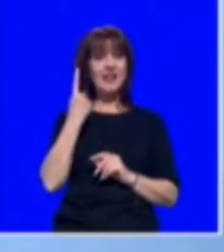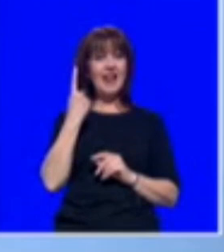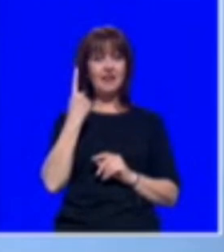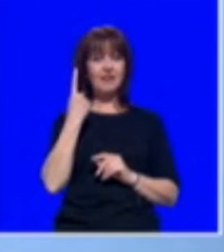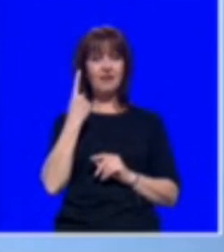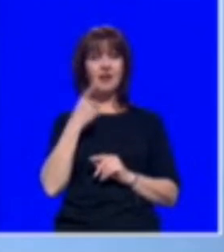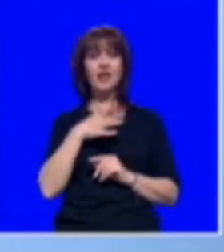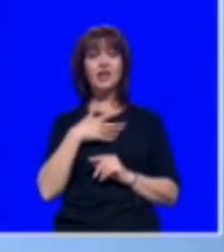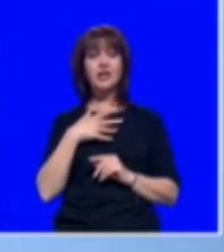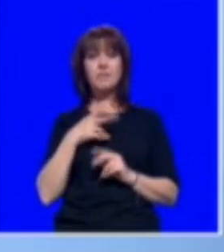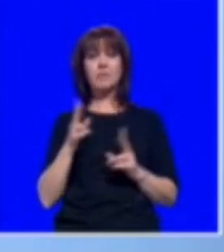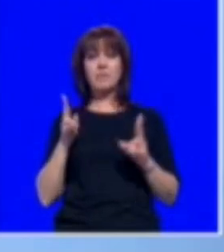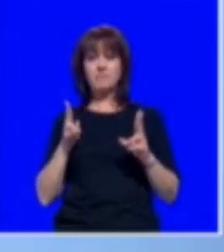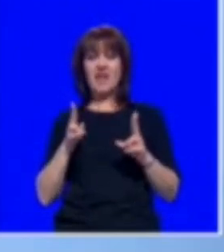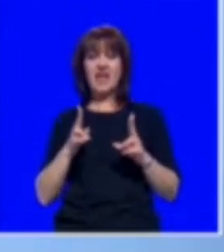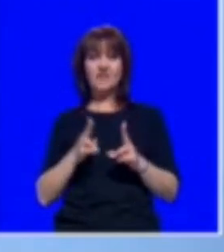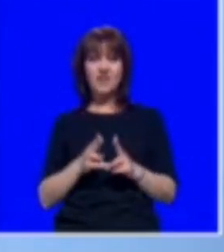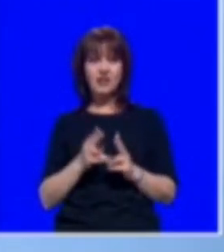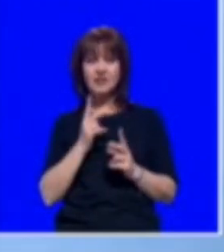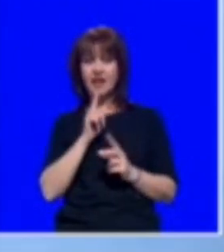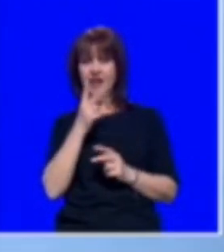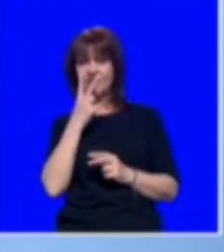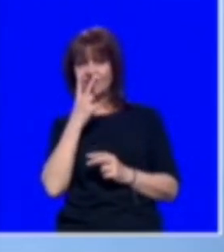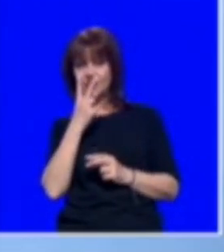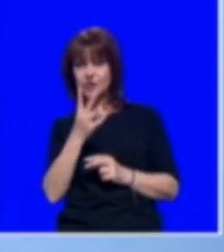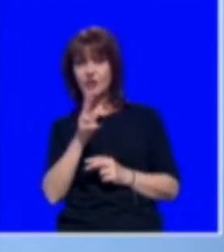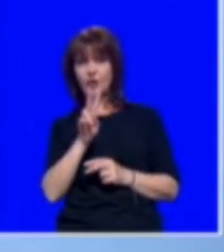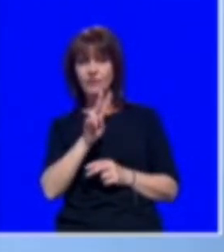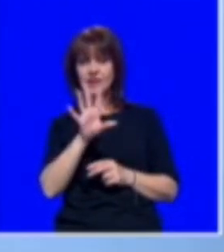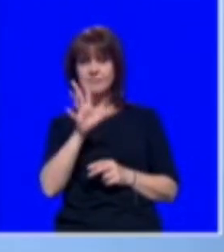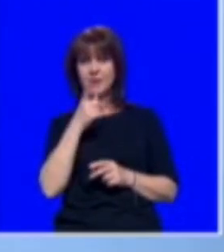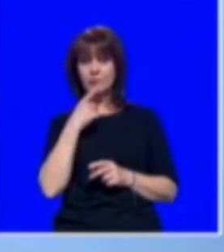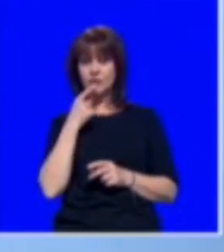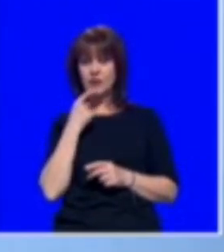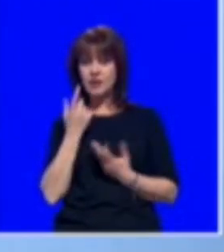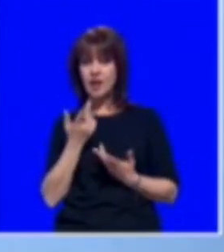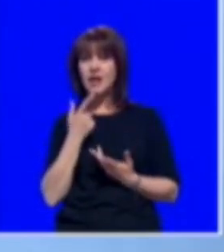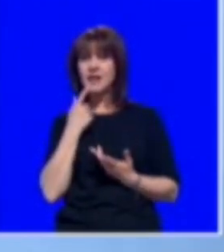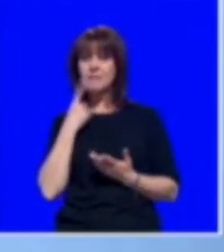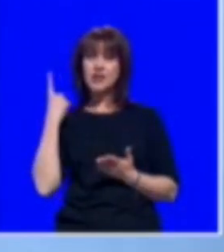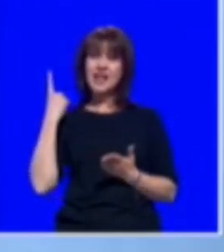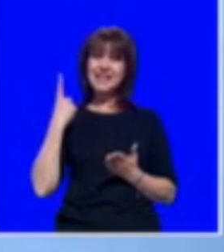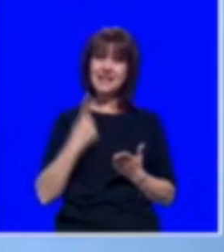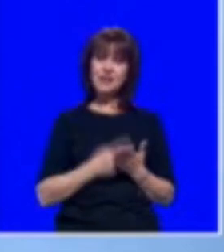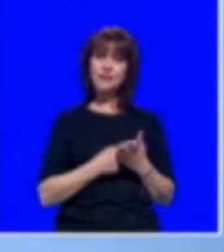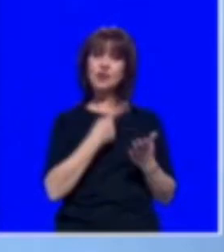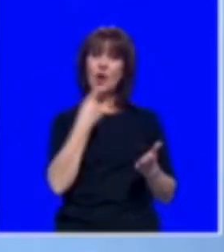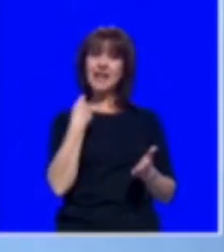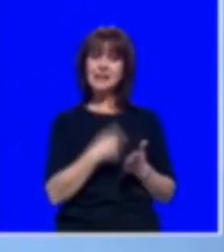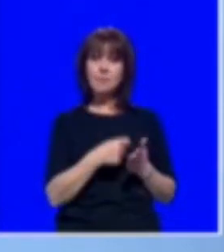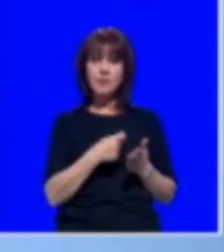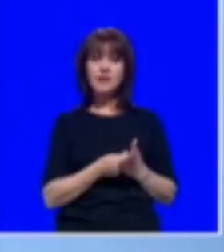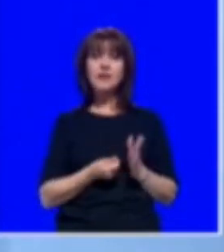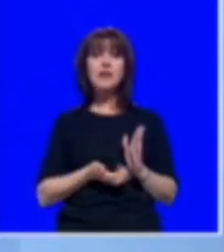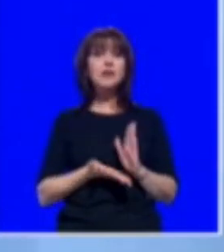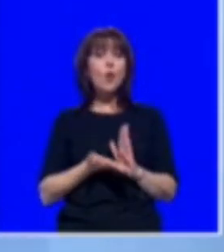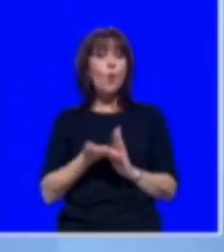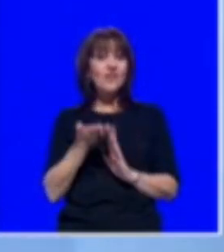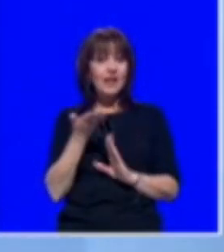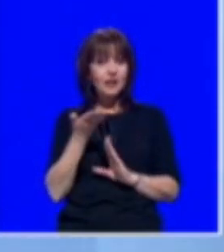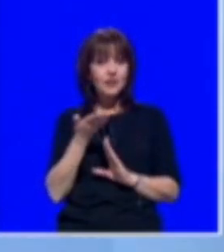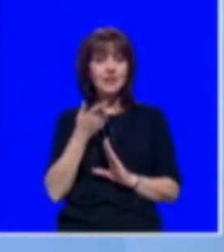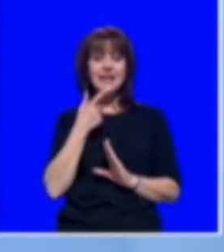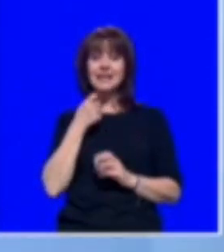имахме инфлация невиждана от 25 години насам, очевидно беше задължително техните заплати да се увеличат.